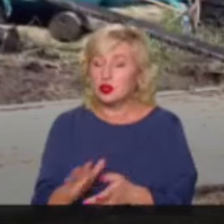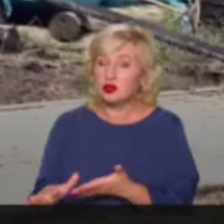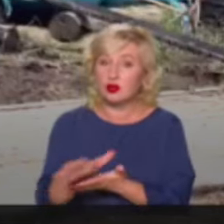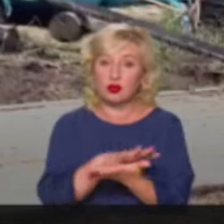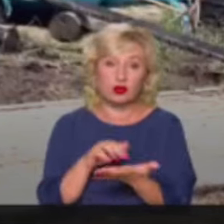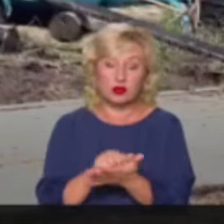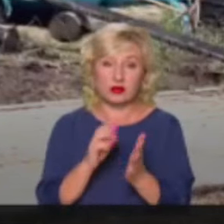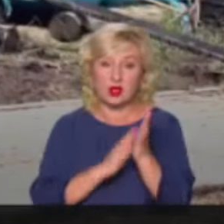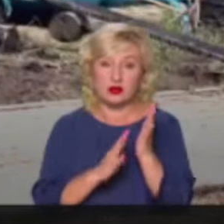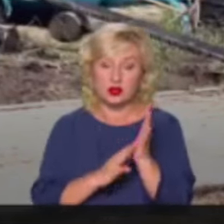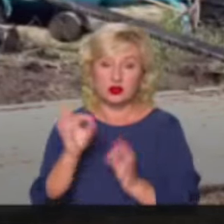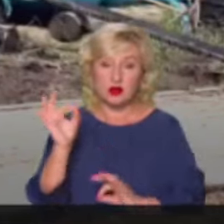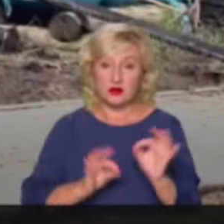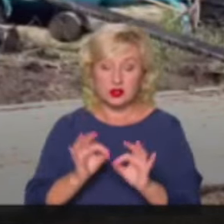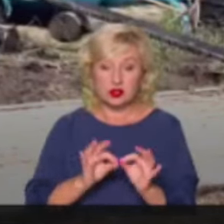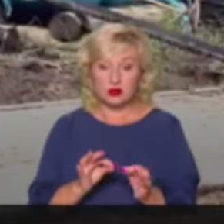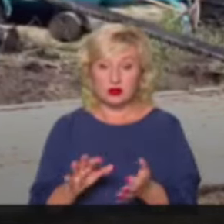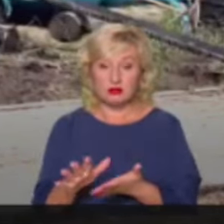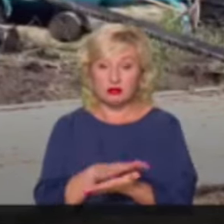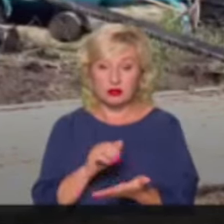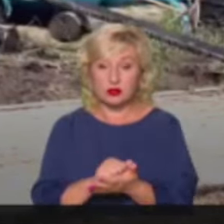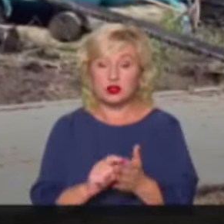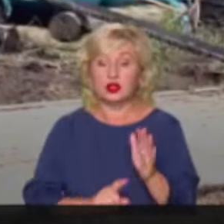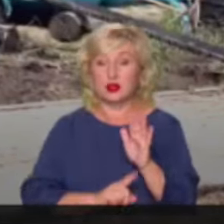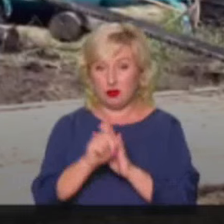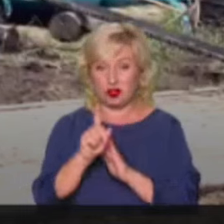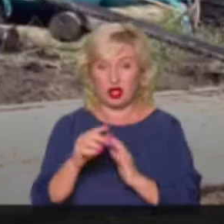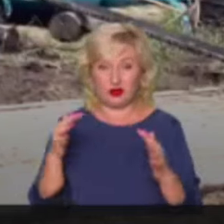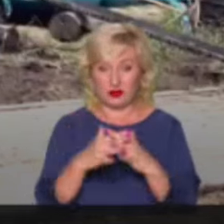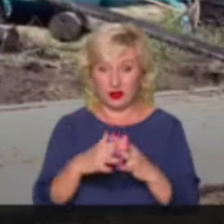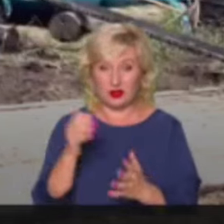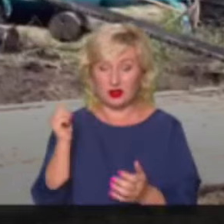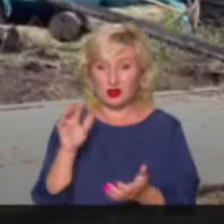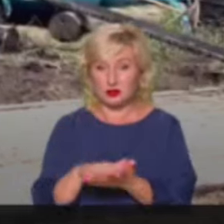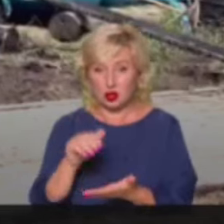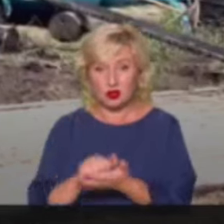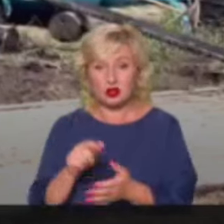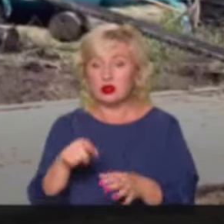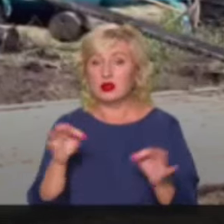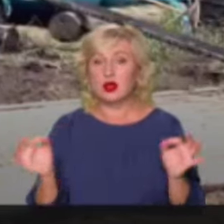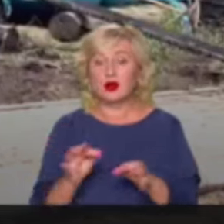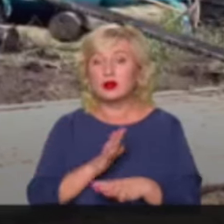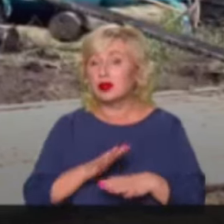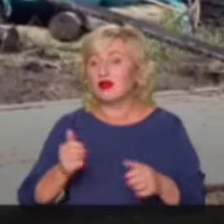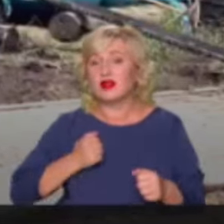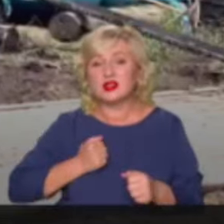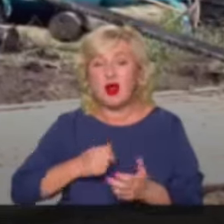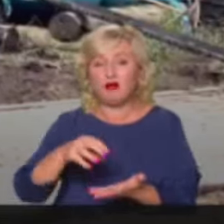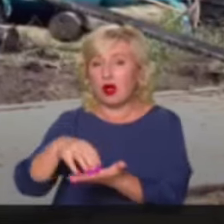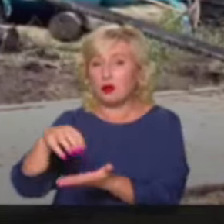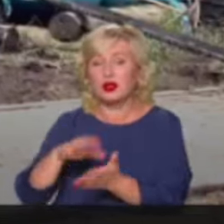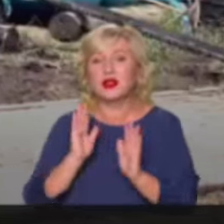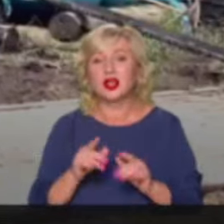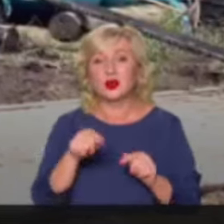на 90%. Його дуже побило ще на початку повномасштабної війни. І тут ніколи не було ніяких військових об'єктів, тут тільки